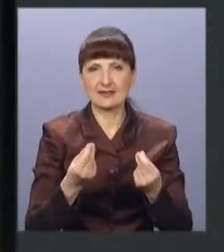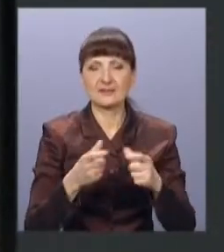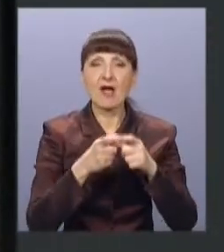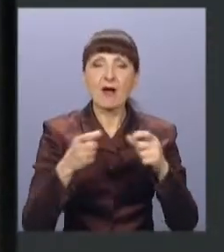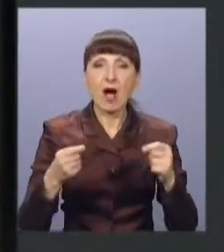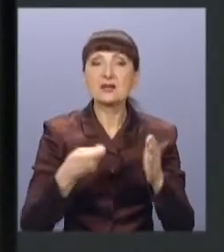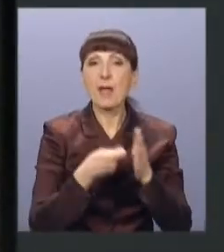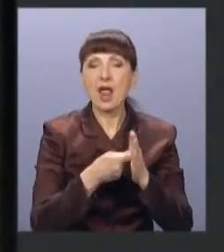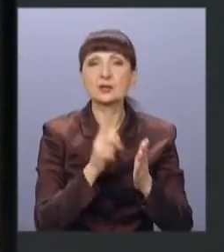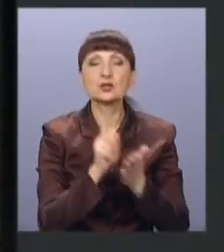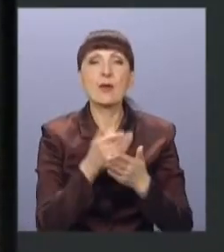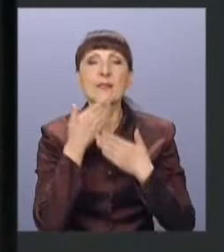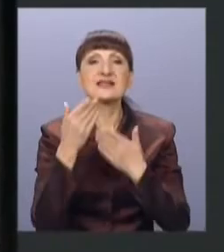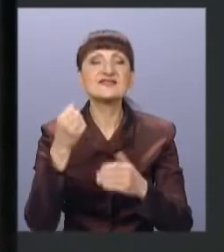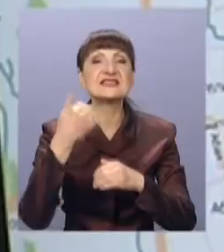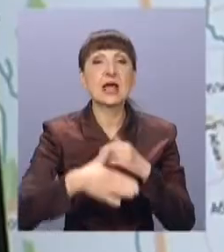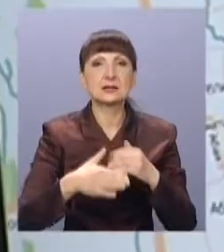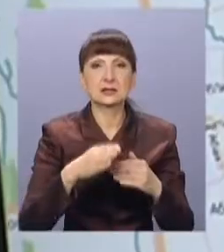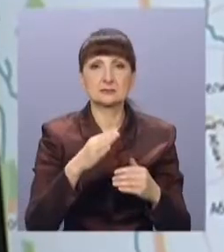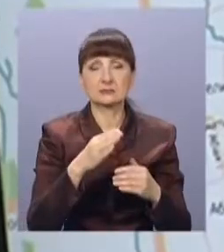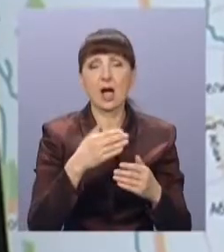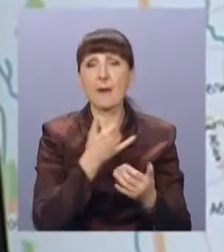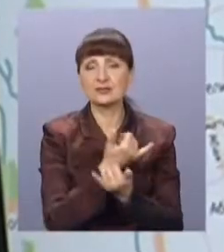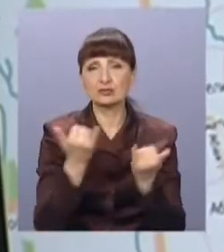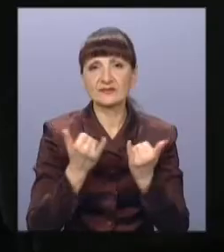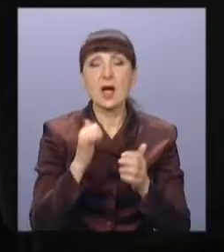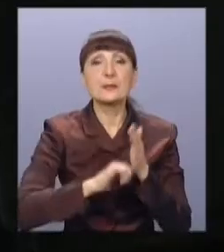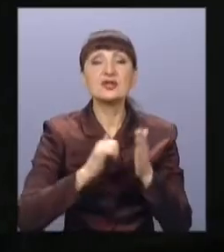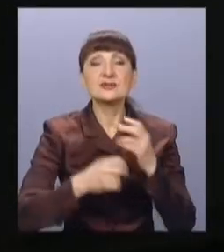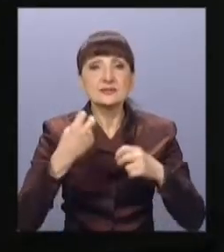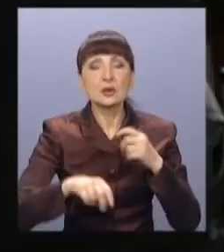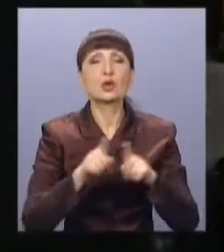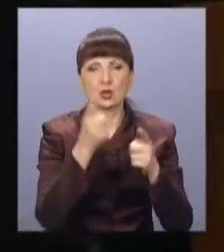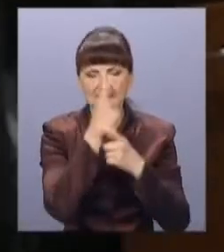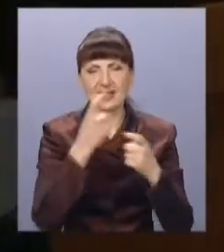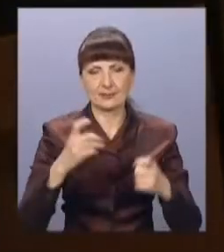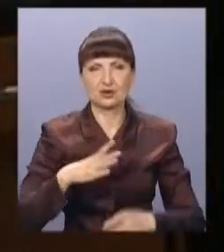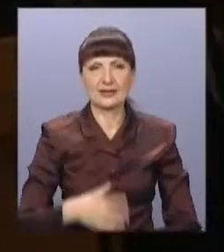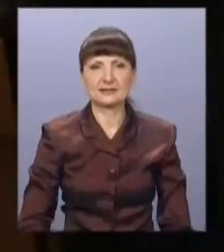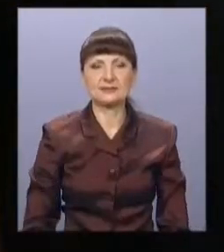билетом необходимо обратиться в один из центров обслуживания. Причину неисправности эксперты тоже сообщили.